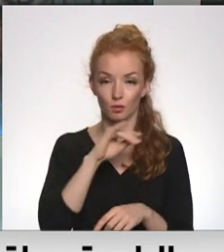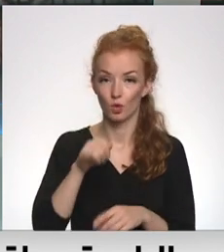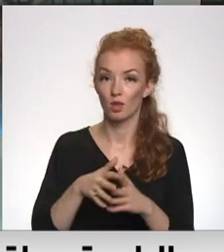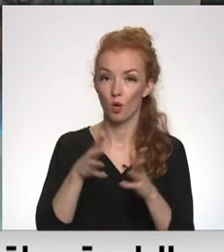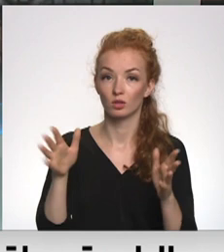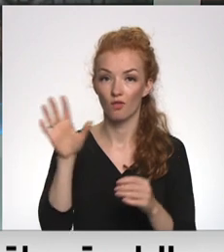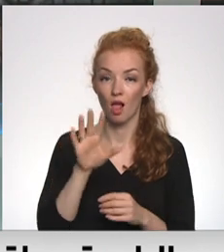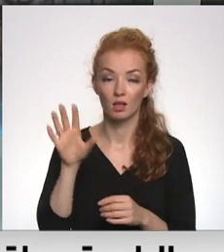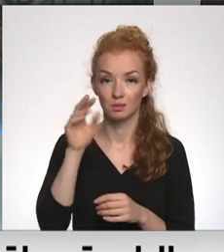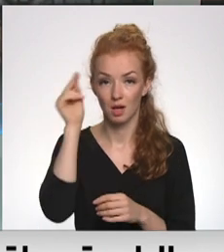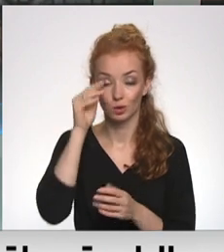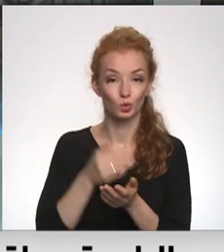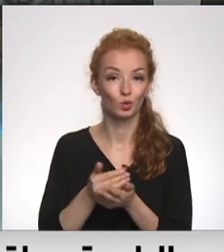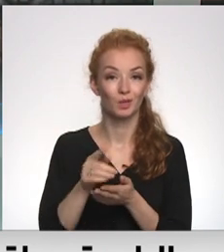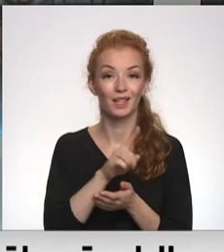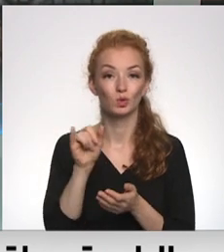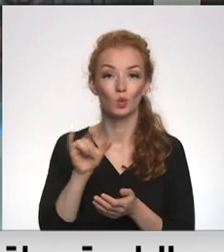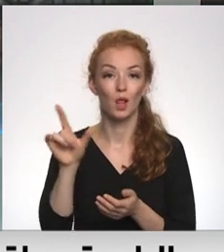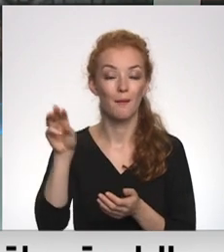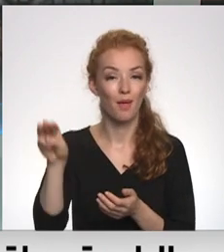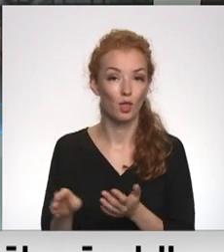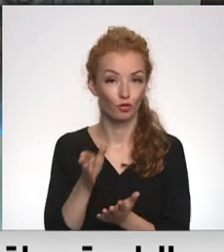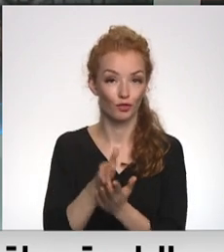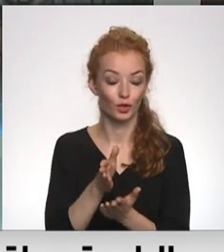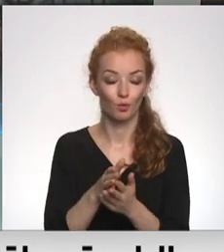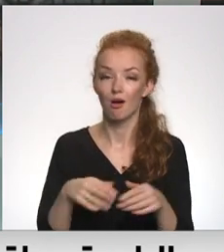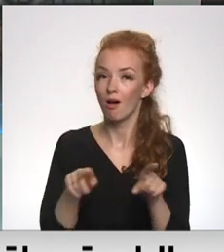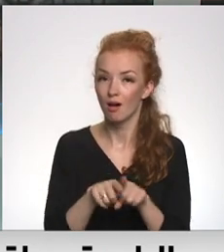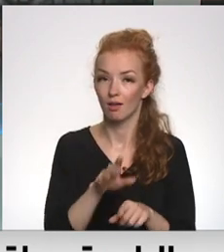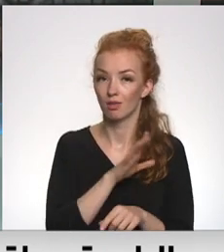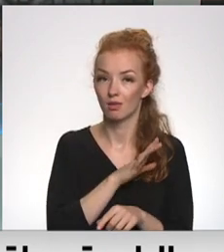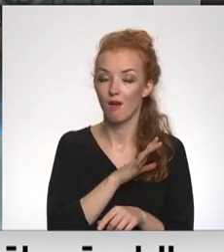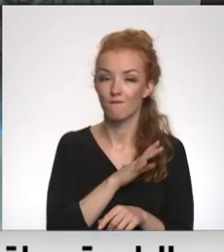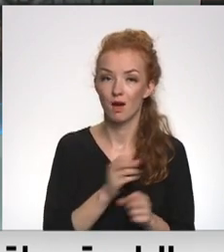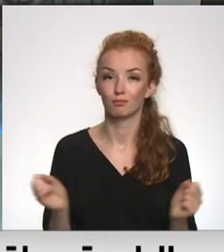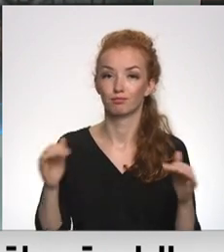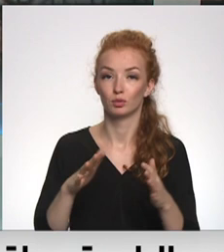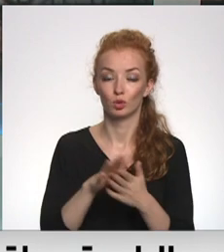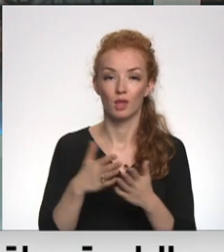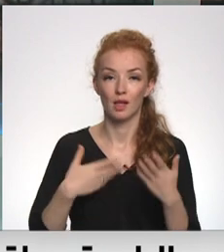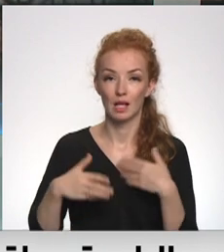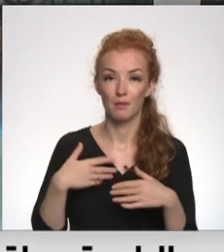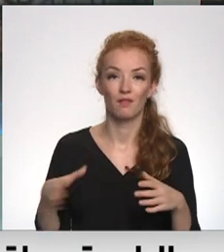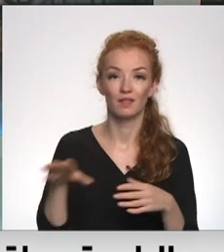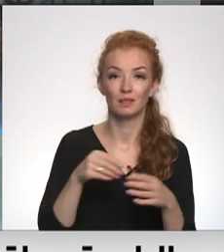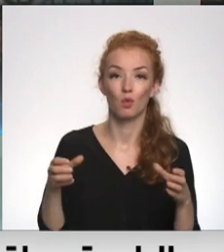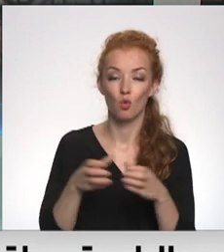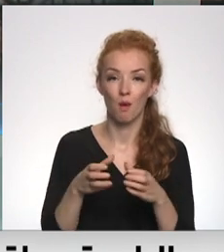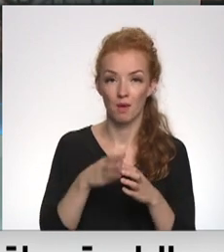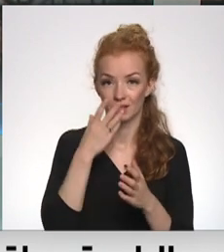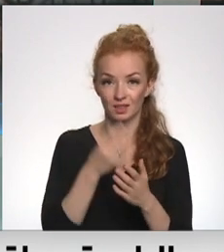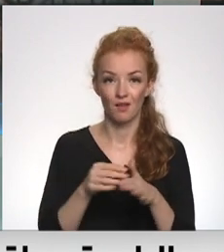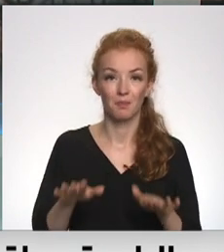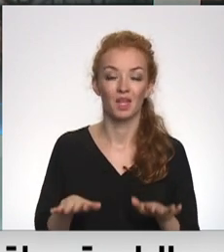daudzās valstīs mācības turpinās līdz pat jūlija vidum. Tāpat nevienmēr ir iespējams pulcēties uz eksāmenu visiem vienviet savā mītnes